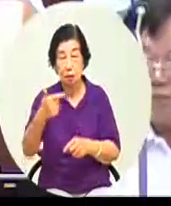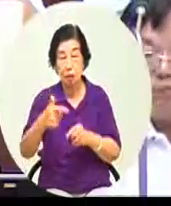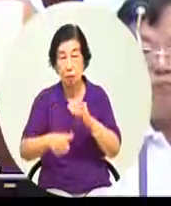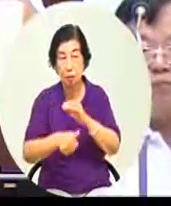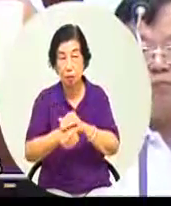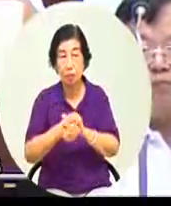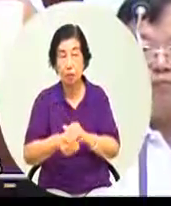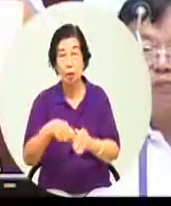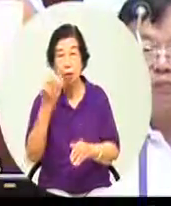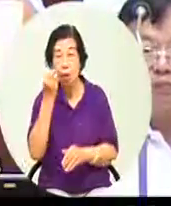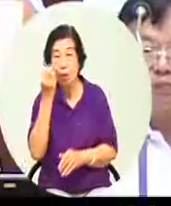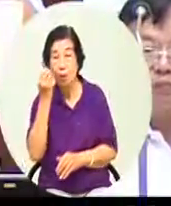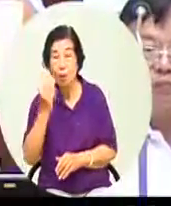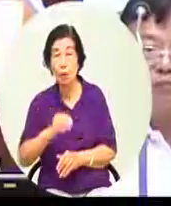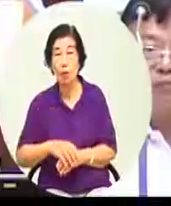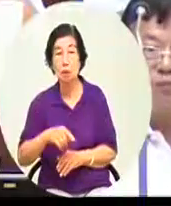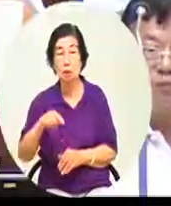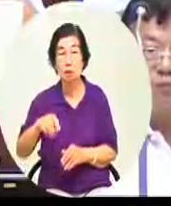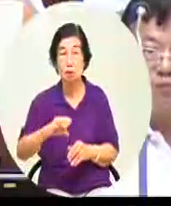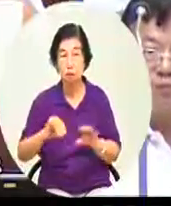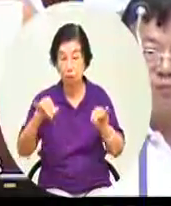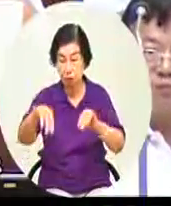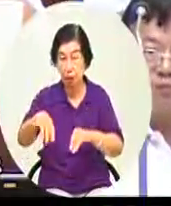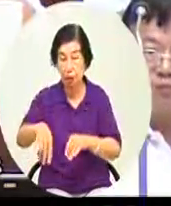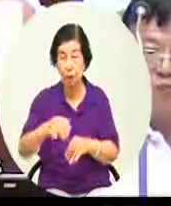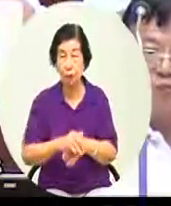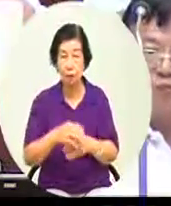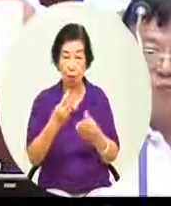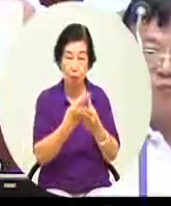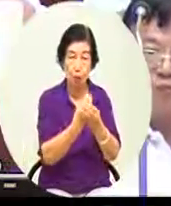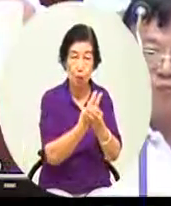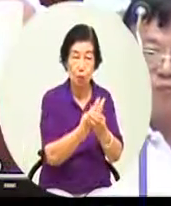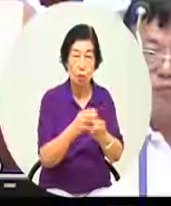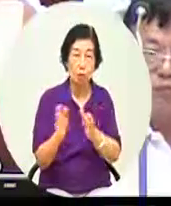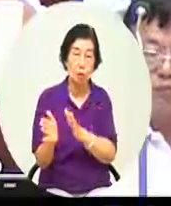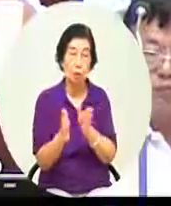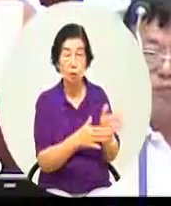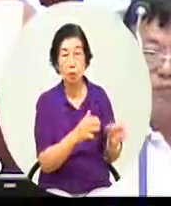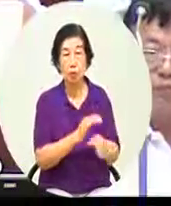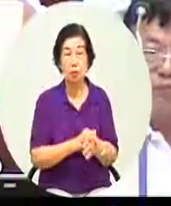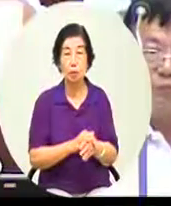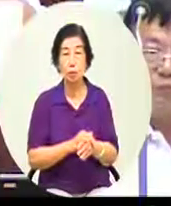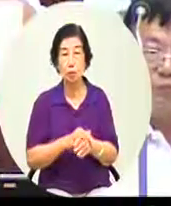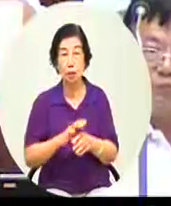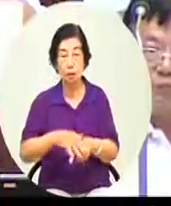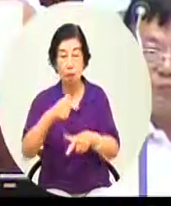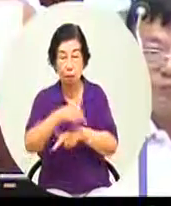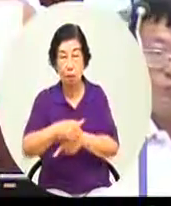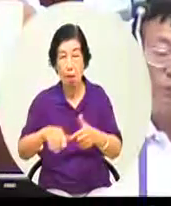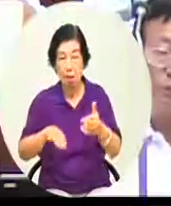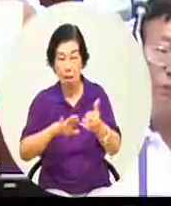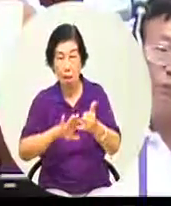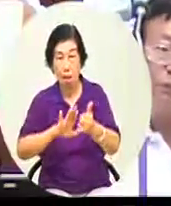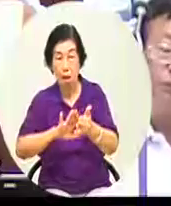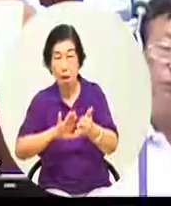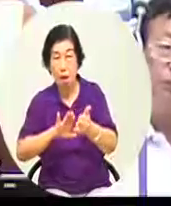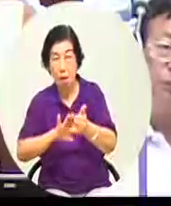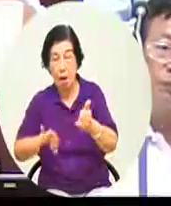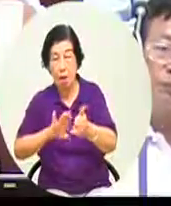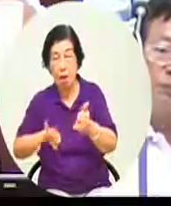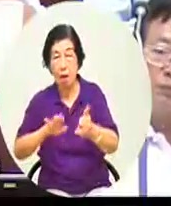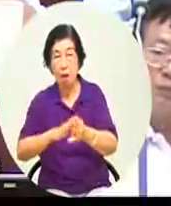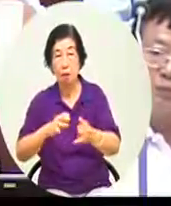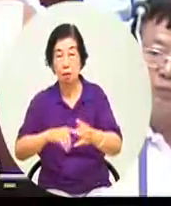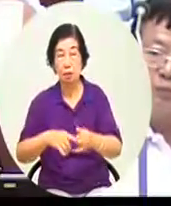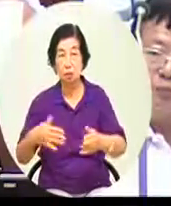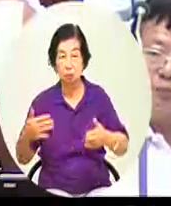来，观光局对于六龟这个地方呢，除了温泉以外，我们也知道，因为南横这个都没通哈，所以对于它的整个的游客影